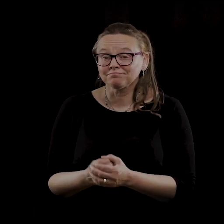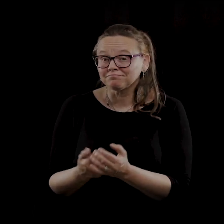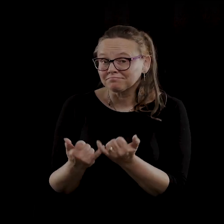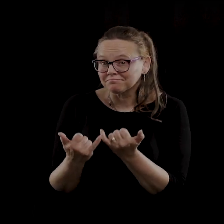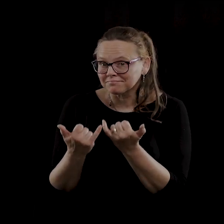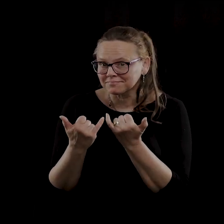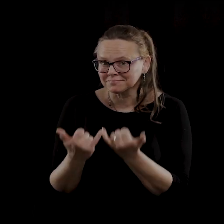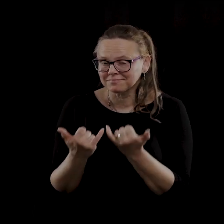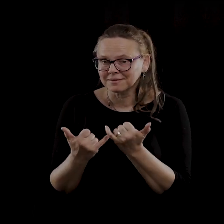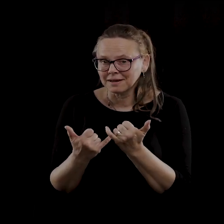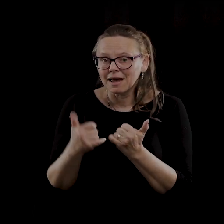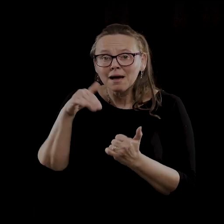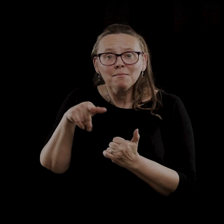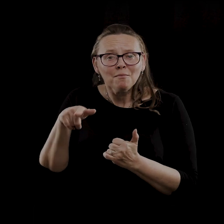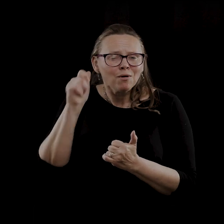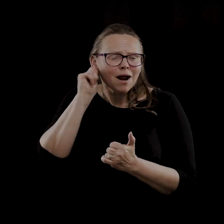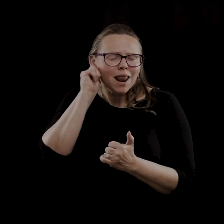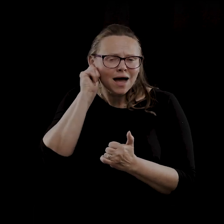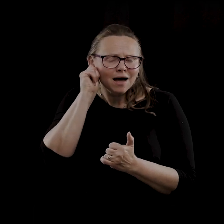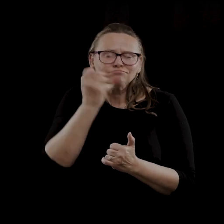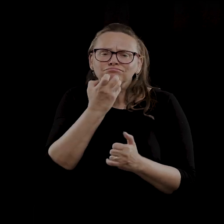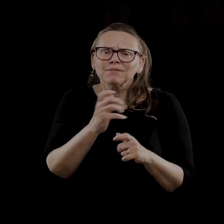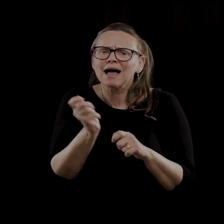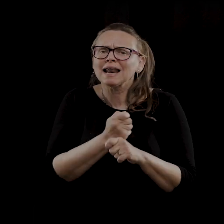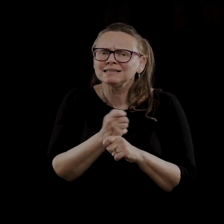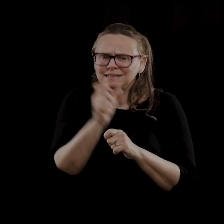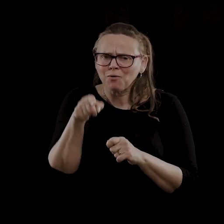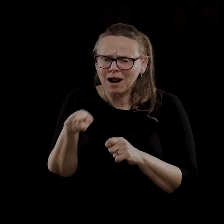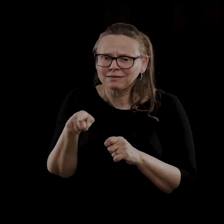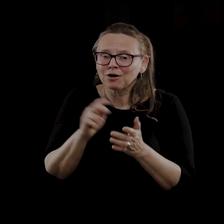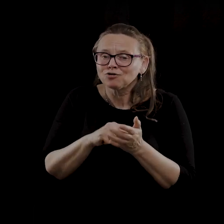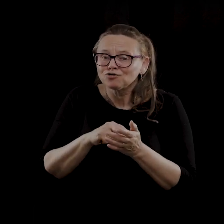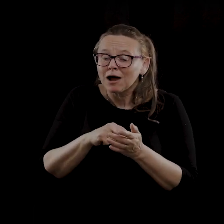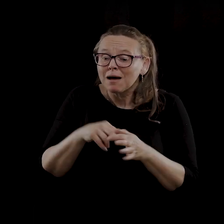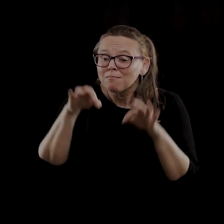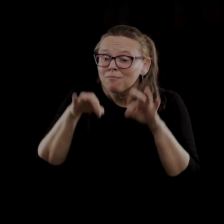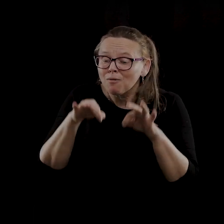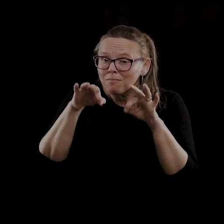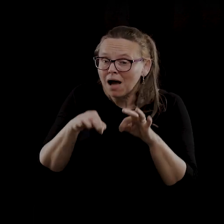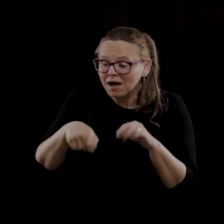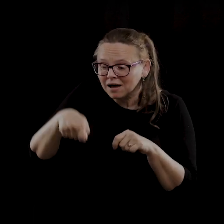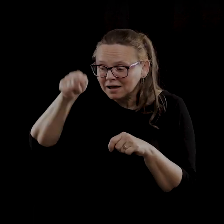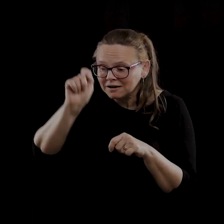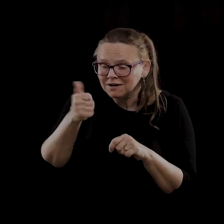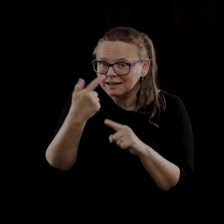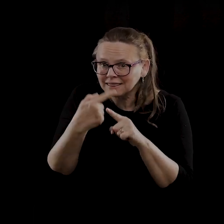Sedaj je morala restavratorka samo še pobarvati delček sklede.